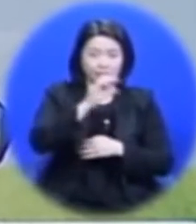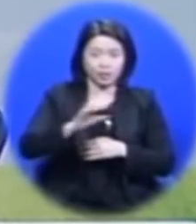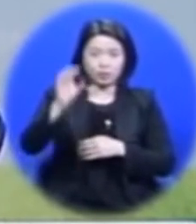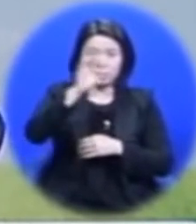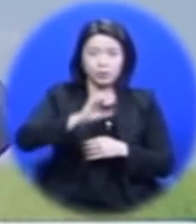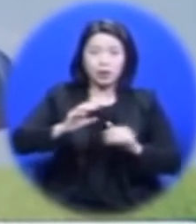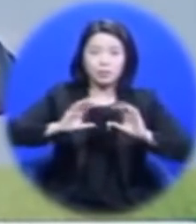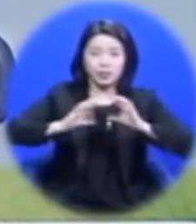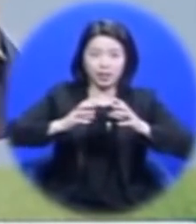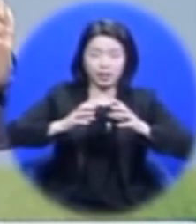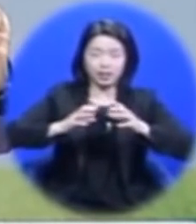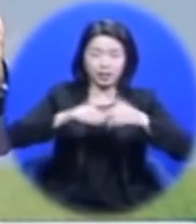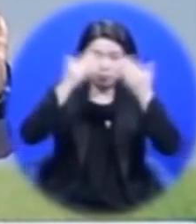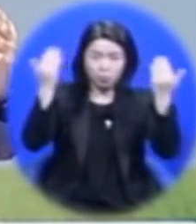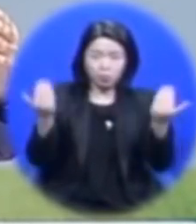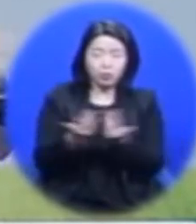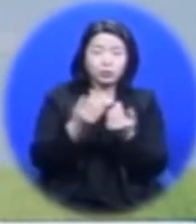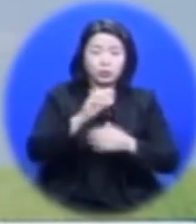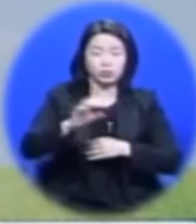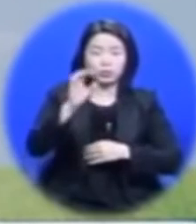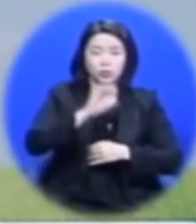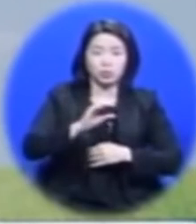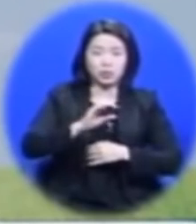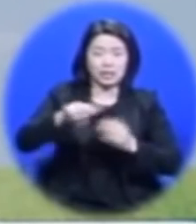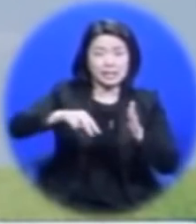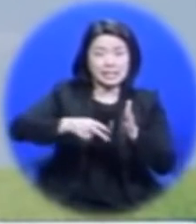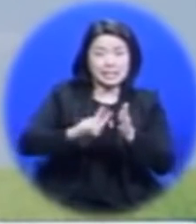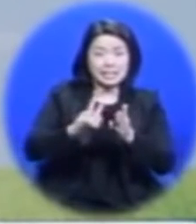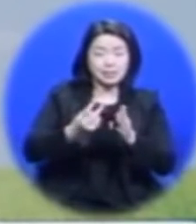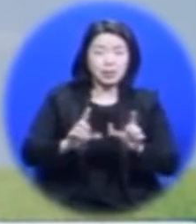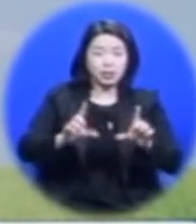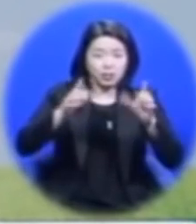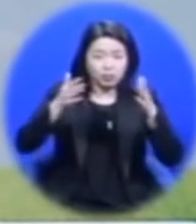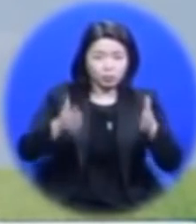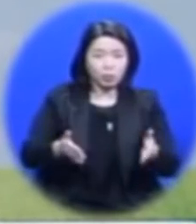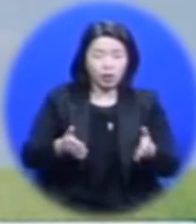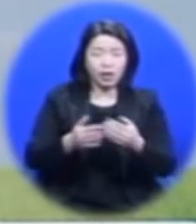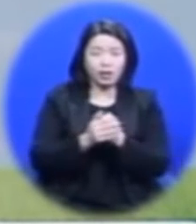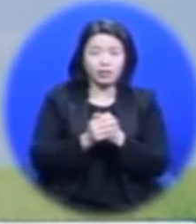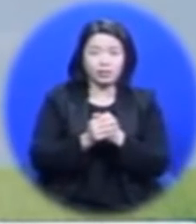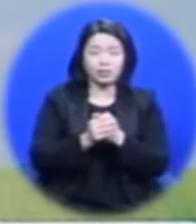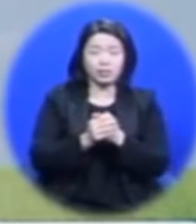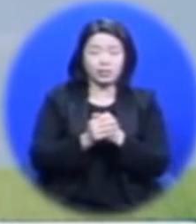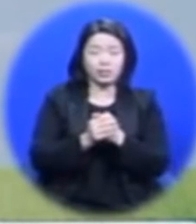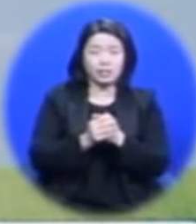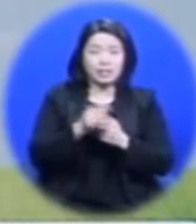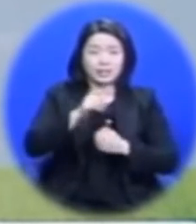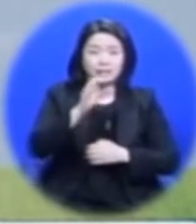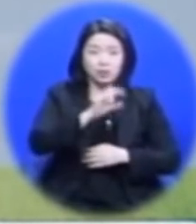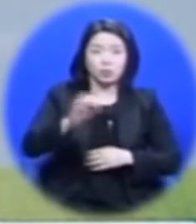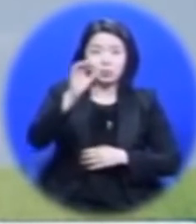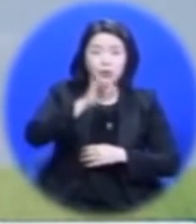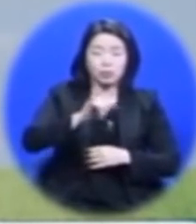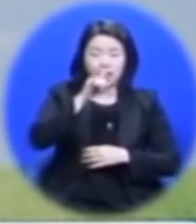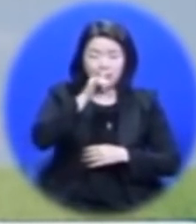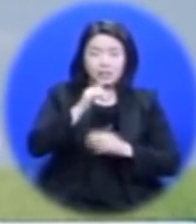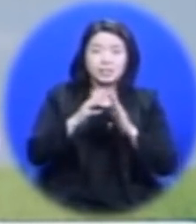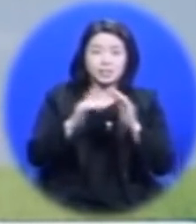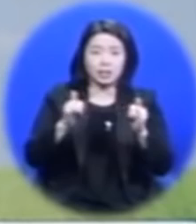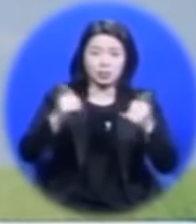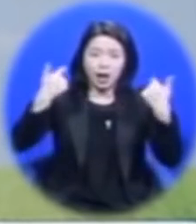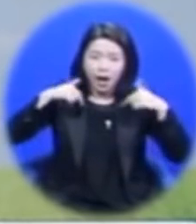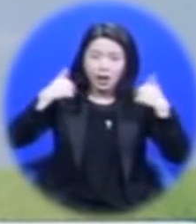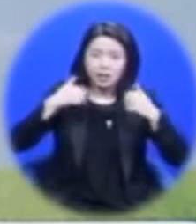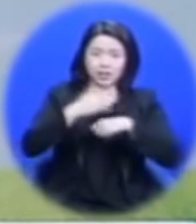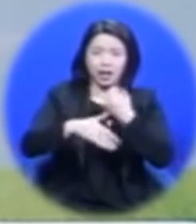유럽이라는 나라가 전 유럽이 한 200년 가까이 그 유럽에 있는 사람들이 하나님 앞에 늘